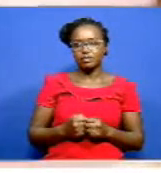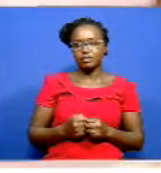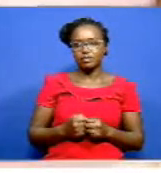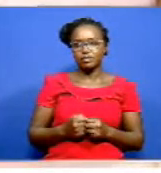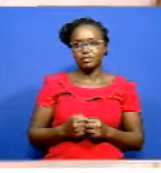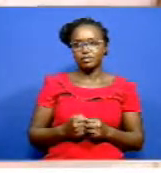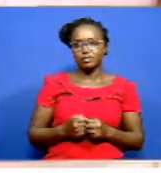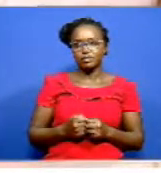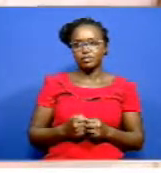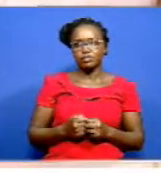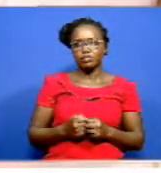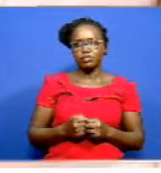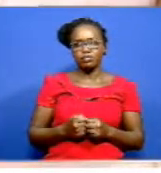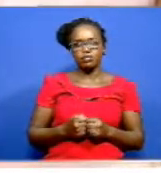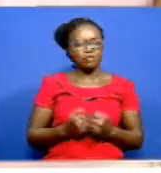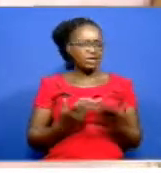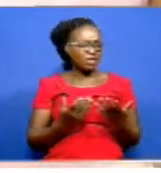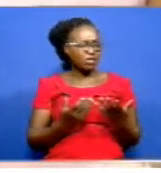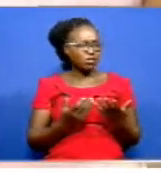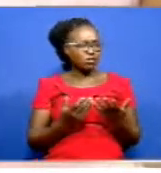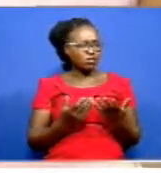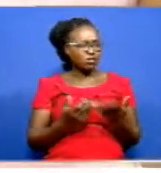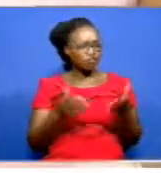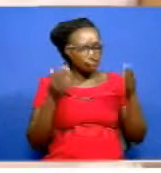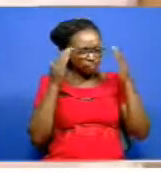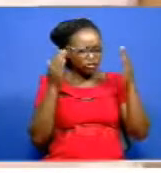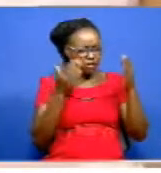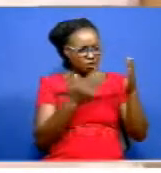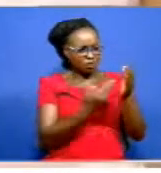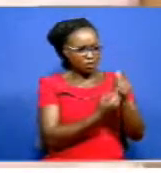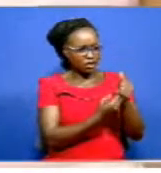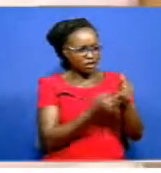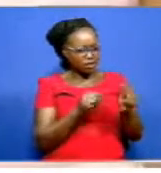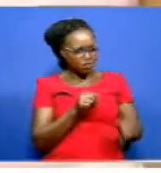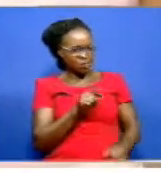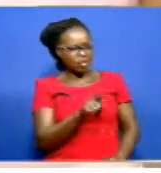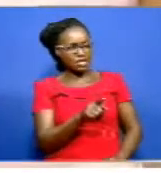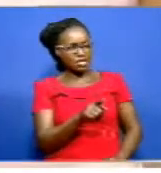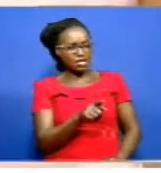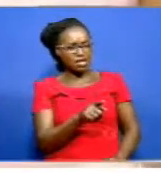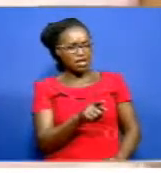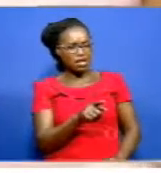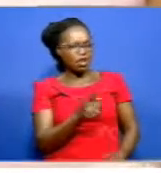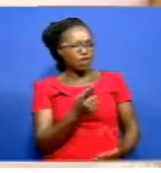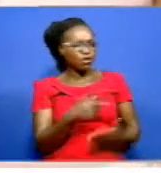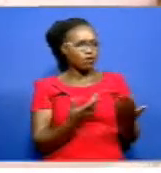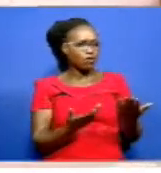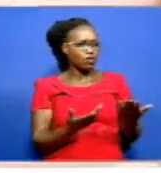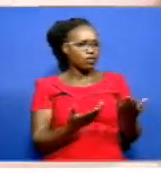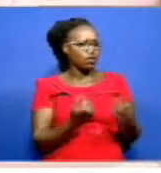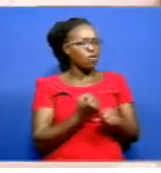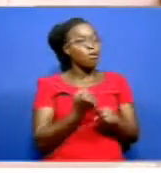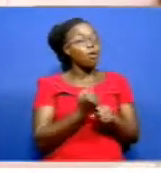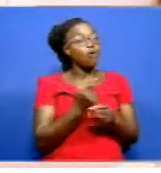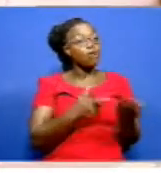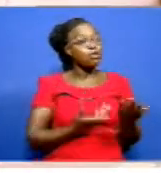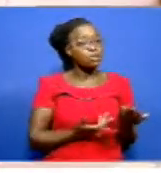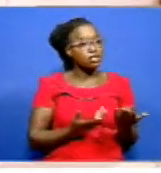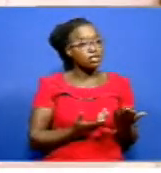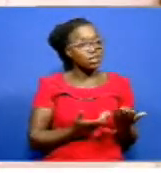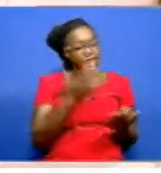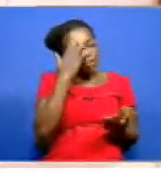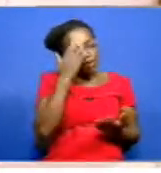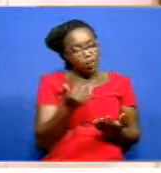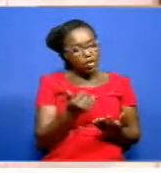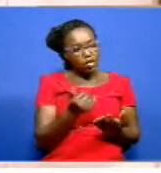labda tuangazie, mnasema kwamba partner wake, labda ni kipi kile ambacho partner wake amefanya? Manake tuseme ugonjwa